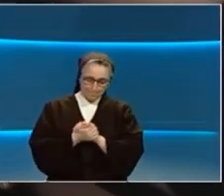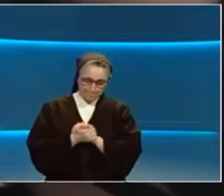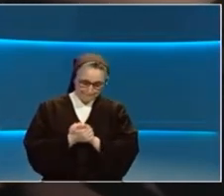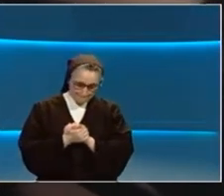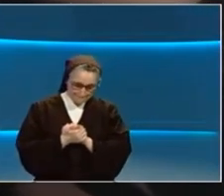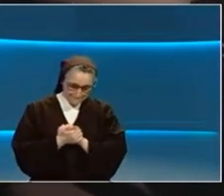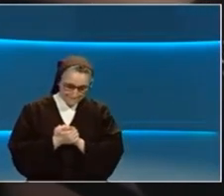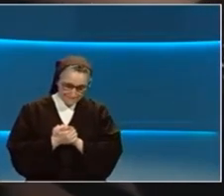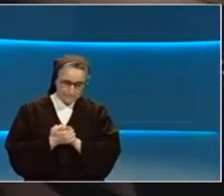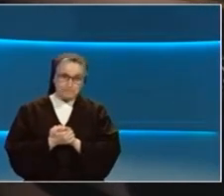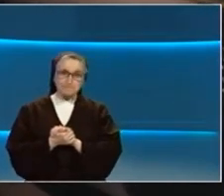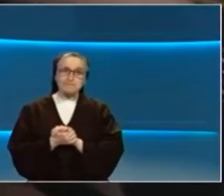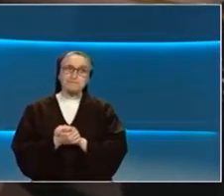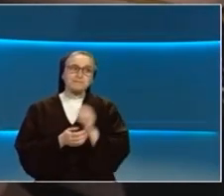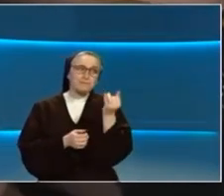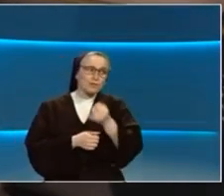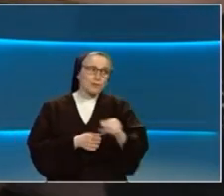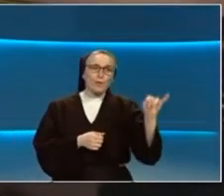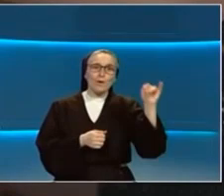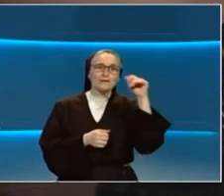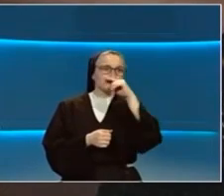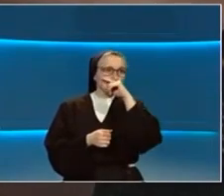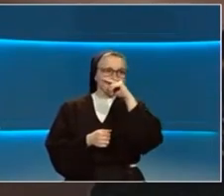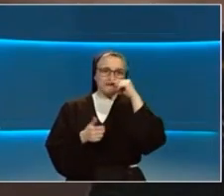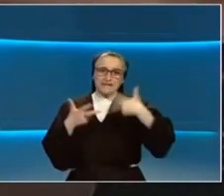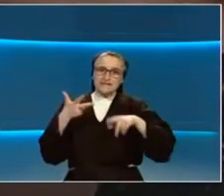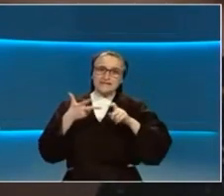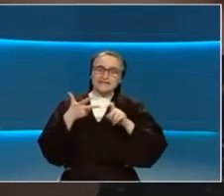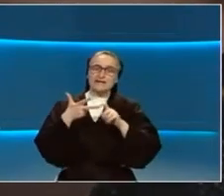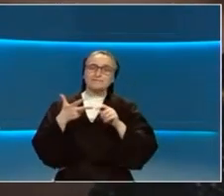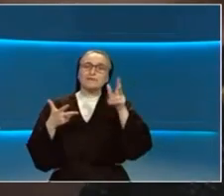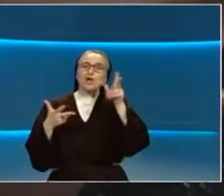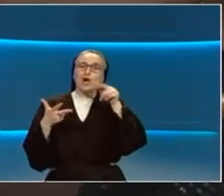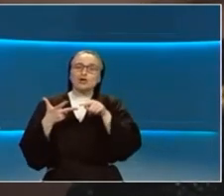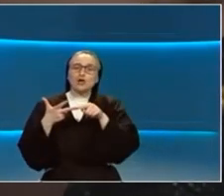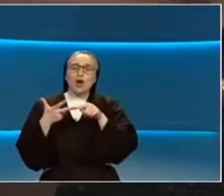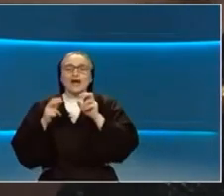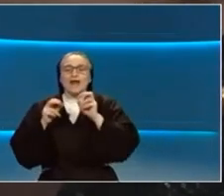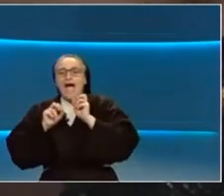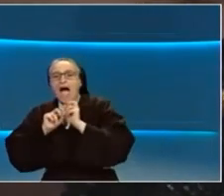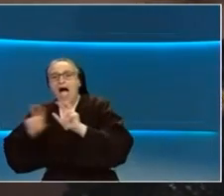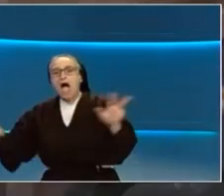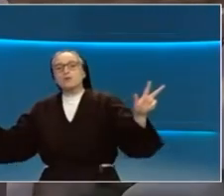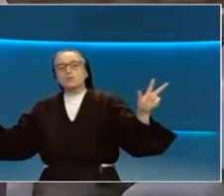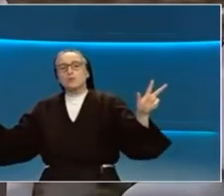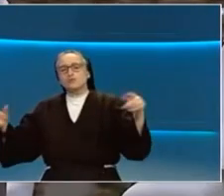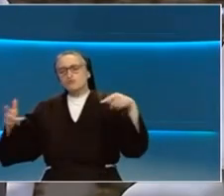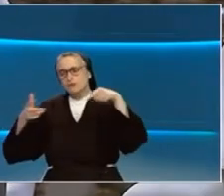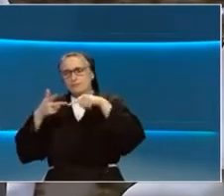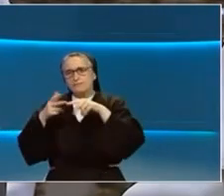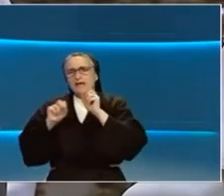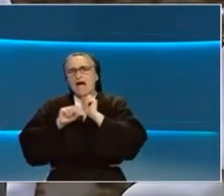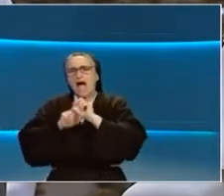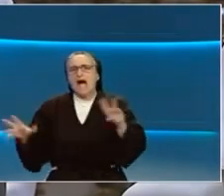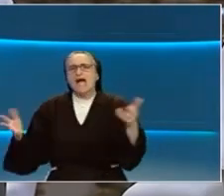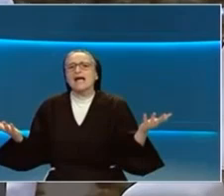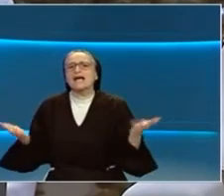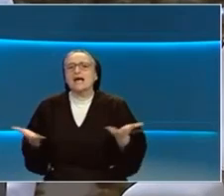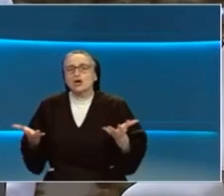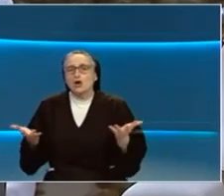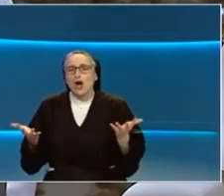마지막으로 복음의 여인들은 선포합니다. 그렇다면 무엇을 선포했을까요?